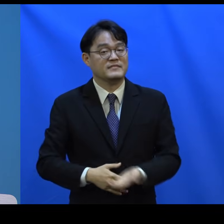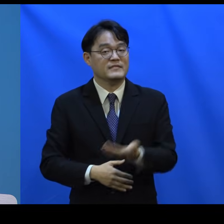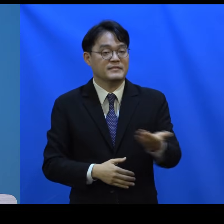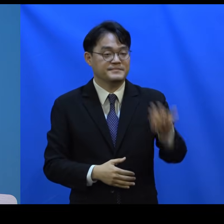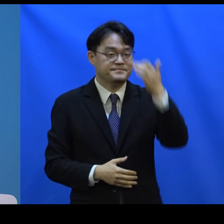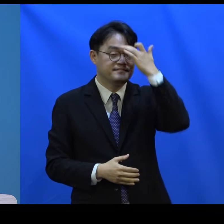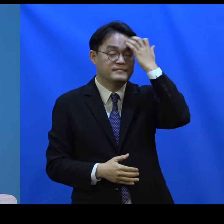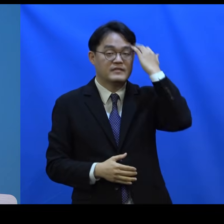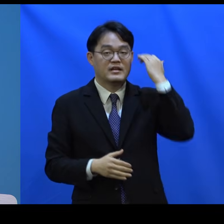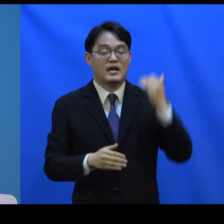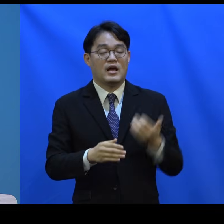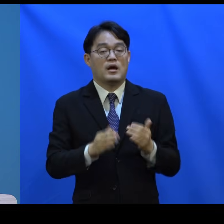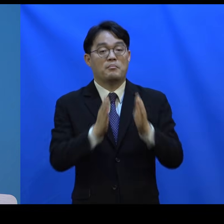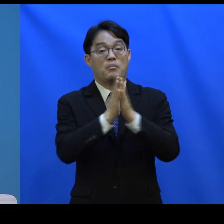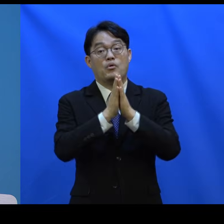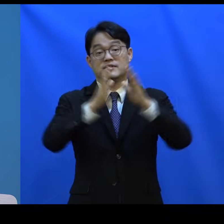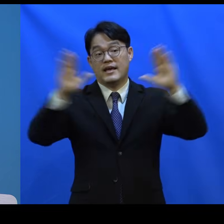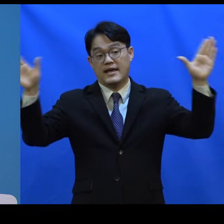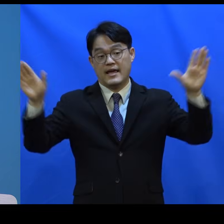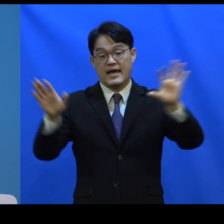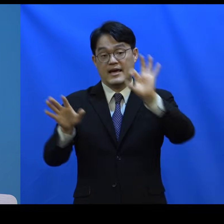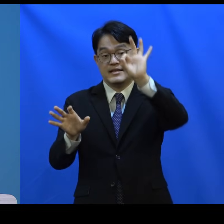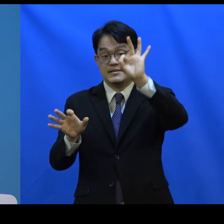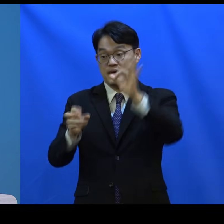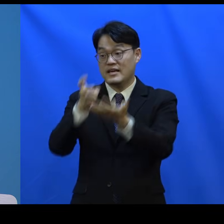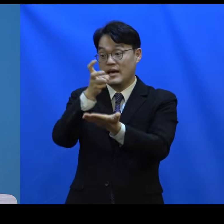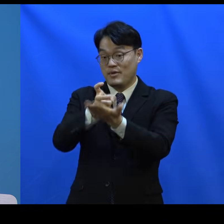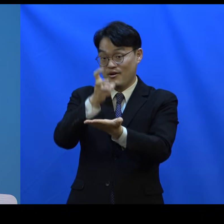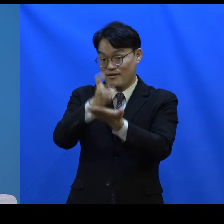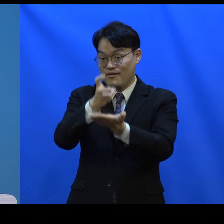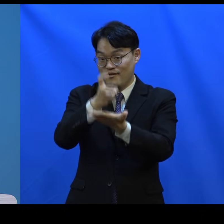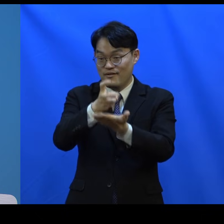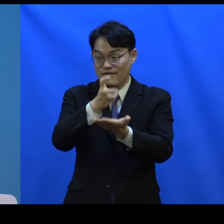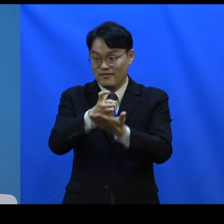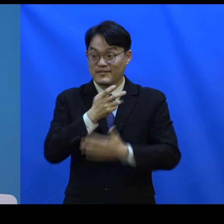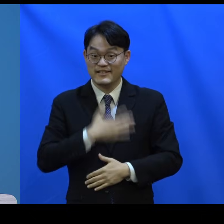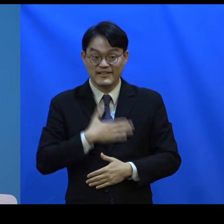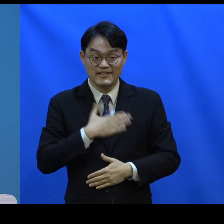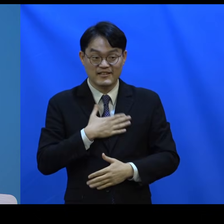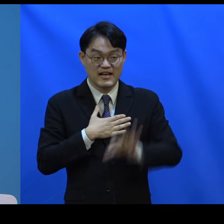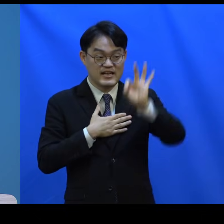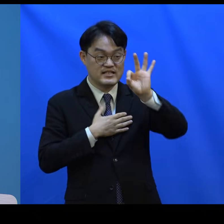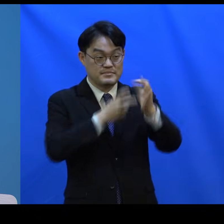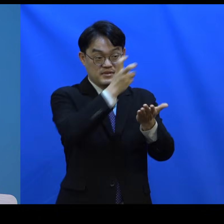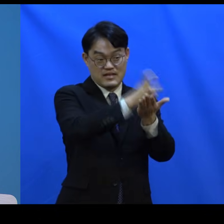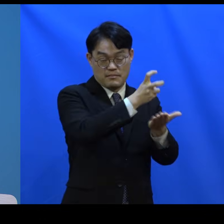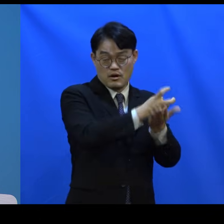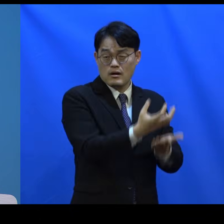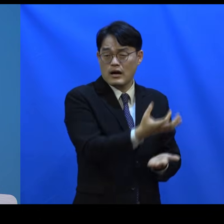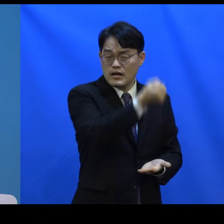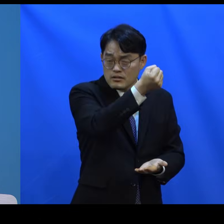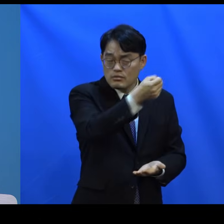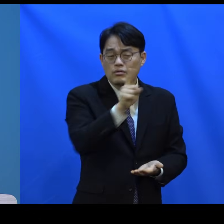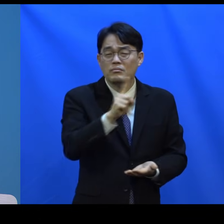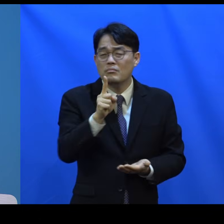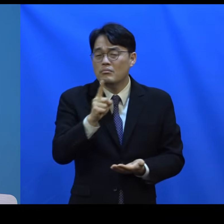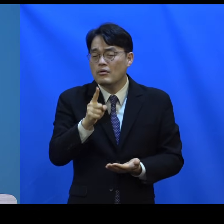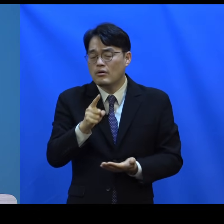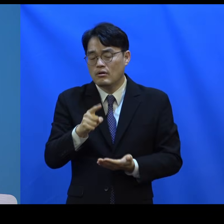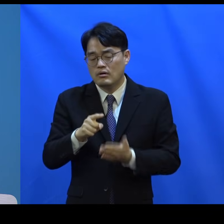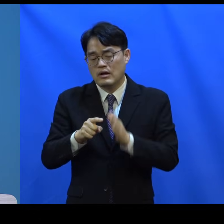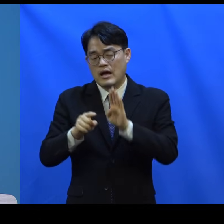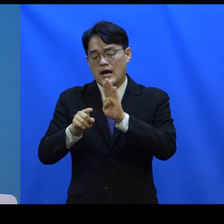가지고 이제 소위 말하면 새 책을 만든 겁니다. 그게 몇 개로 만들었냐? 613개로